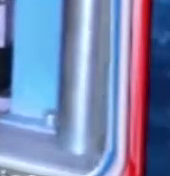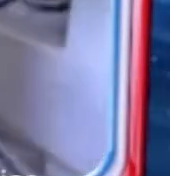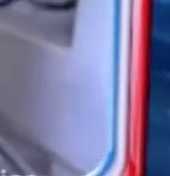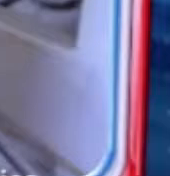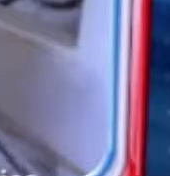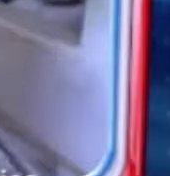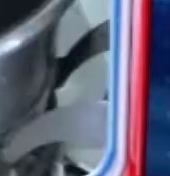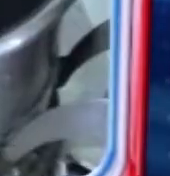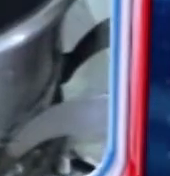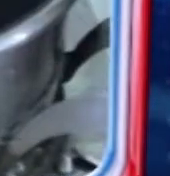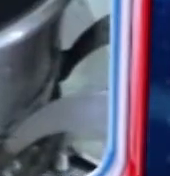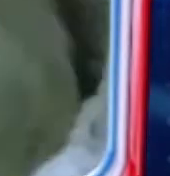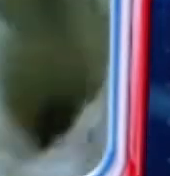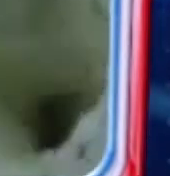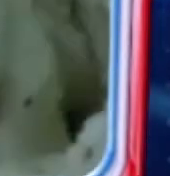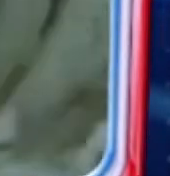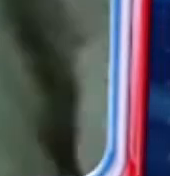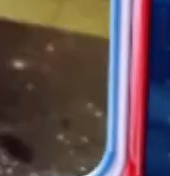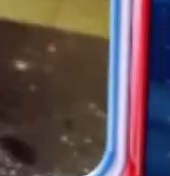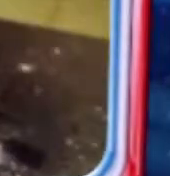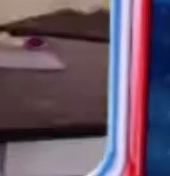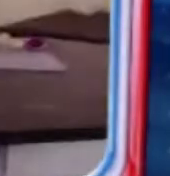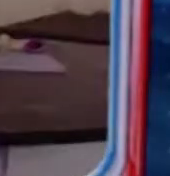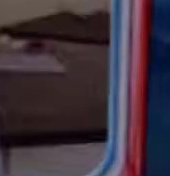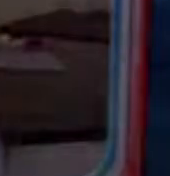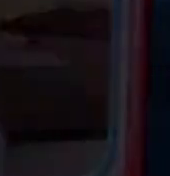Abantake Bakery abakozi b'engano Kaswa Home Baking Flour engano esinga okubeeya omutindo.